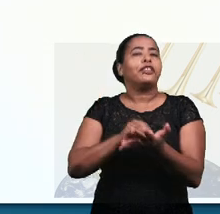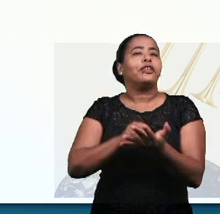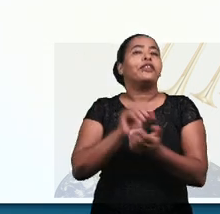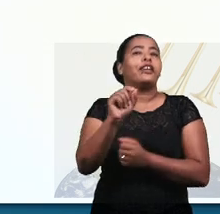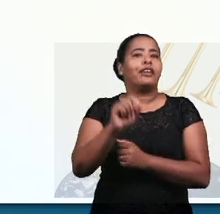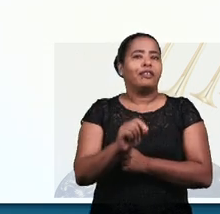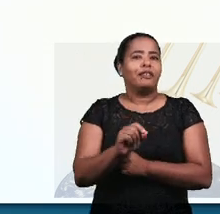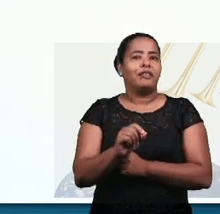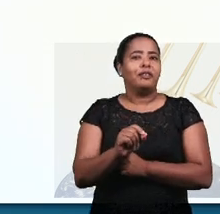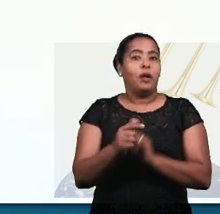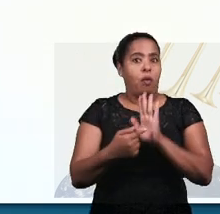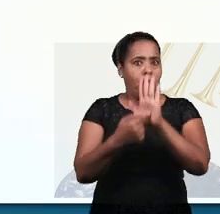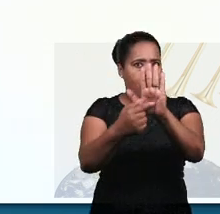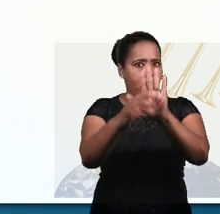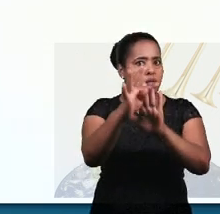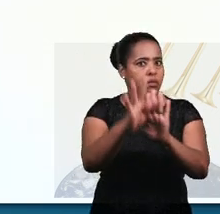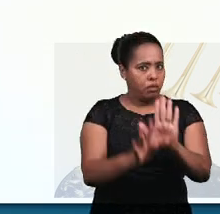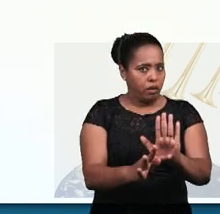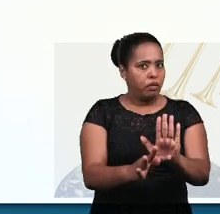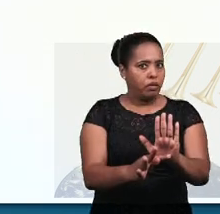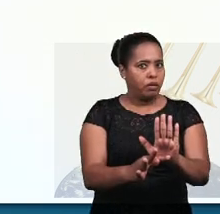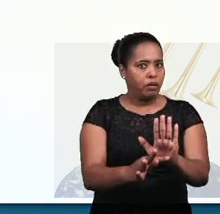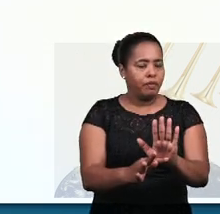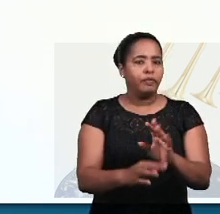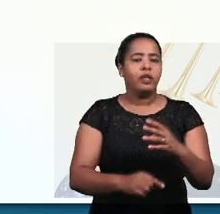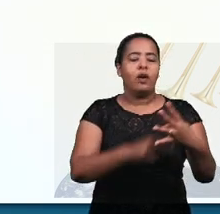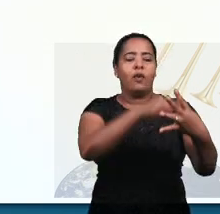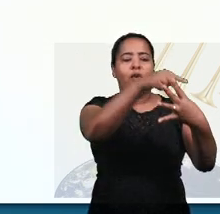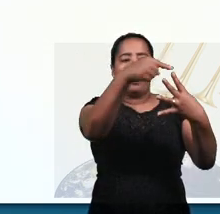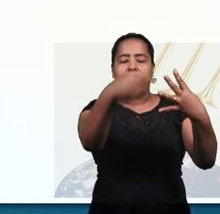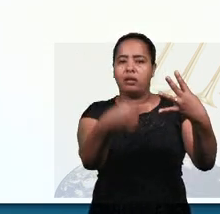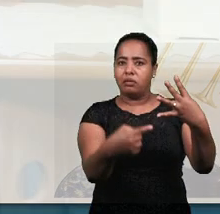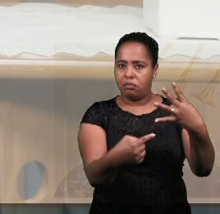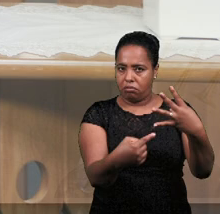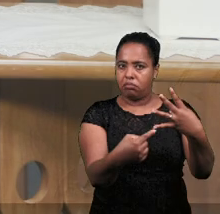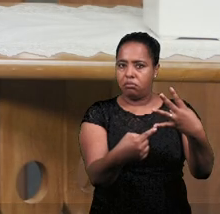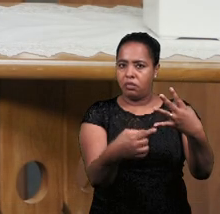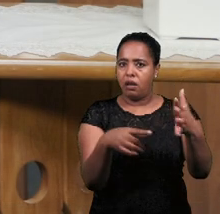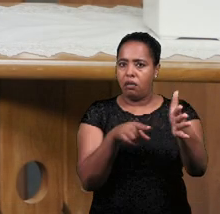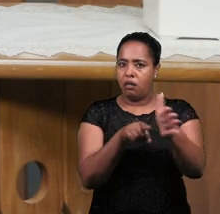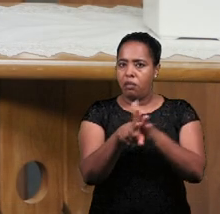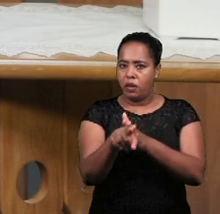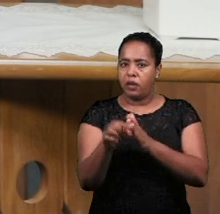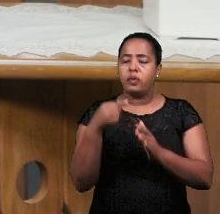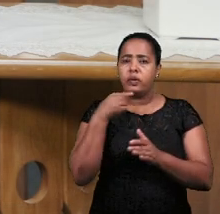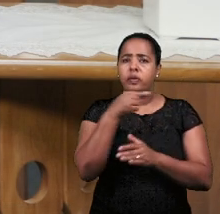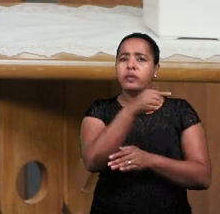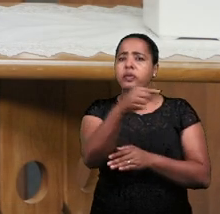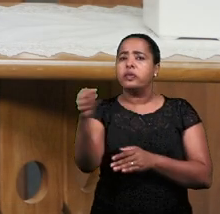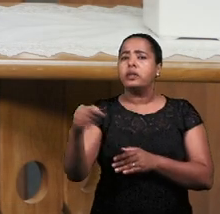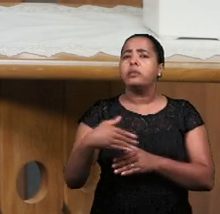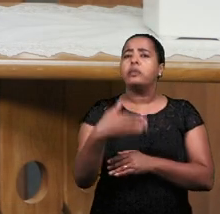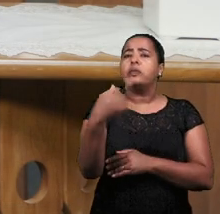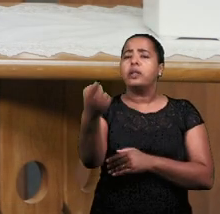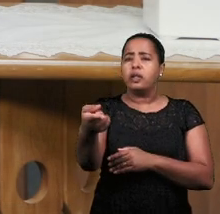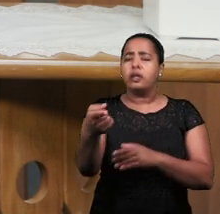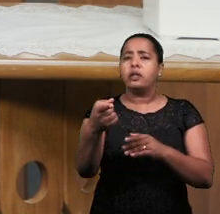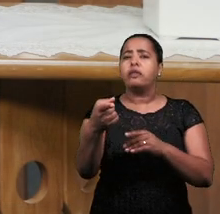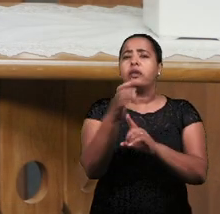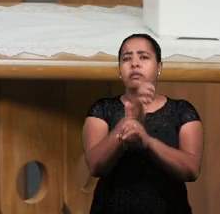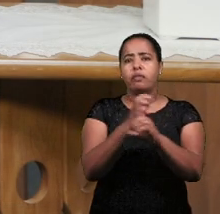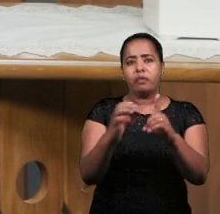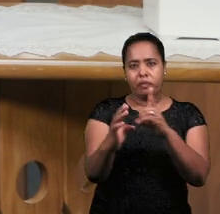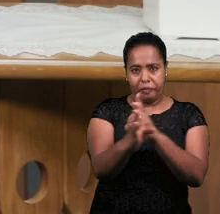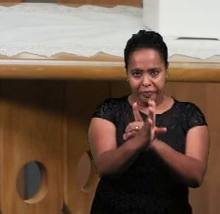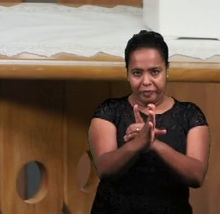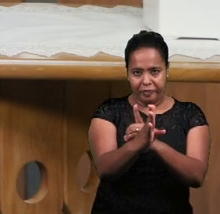qui a manqué? C'était le texte. Donc, ça, c'est les 4 questions pour la semaine prochaine, pour l'école biblique dominicale de la semaine